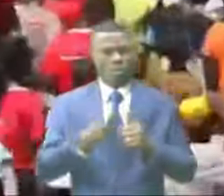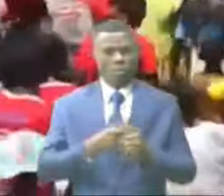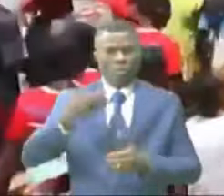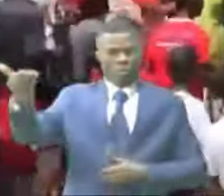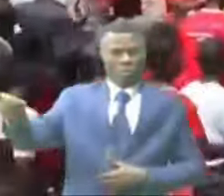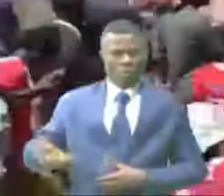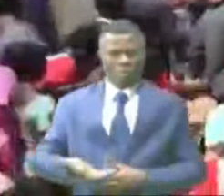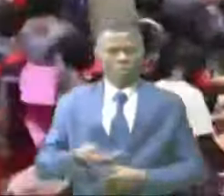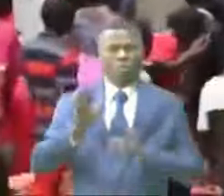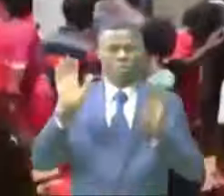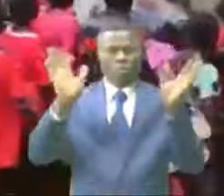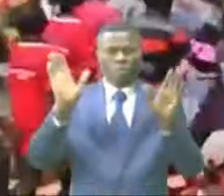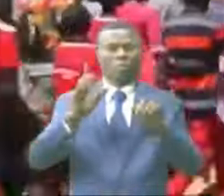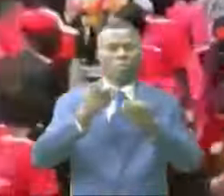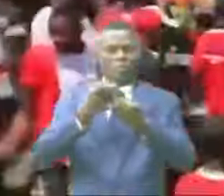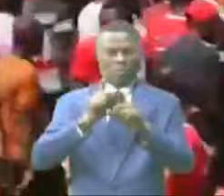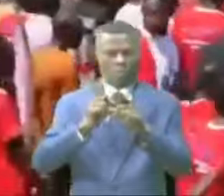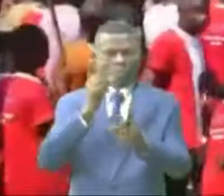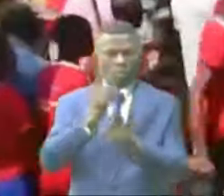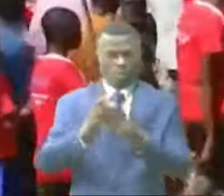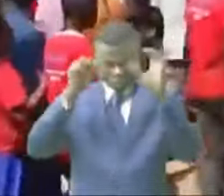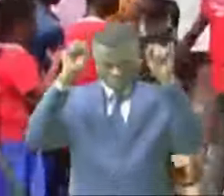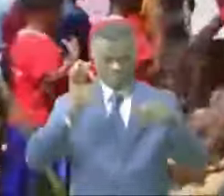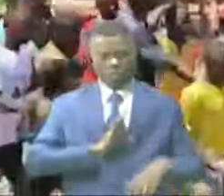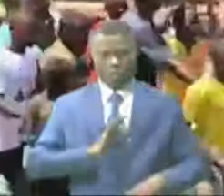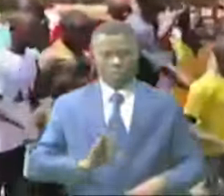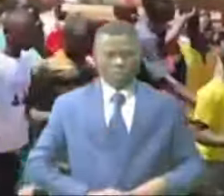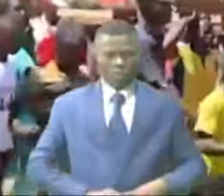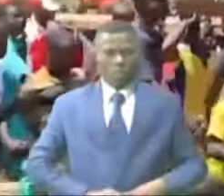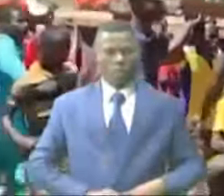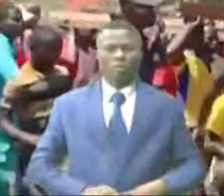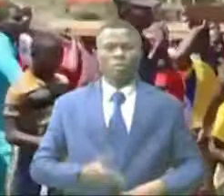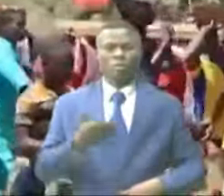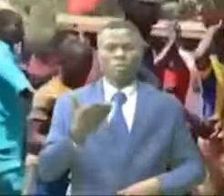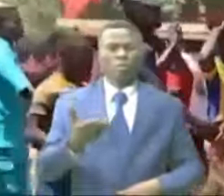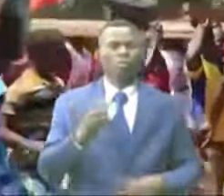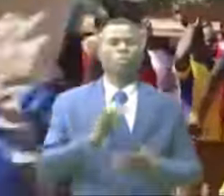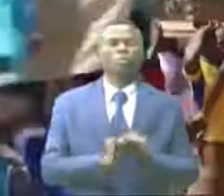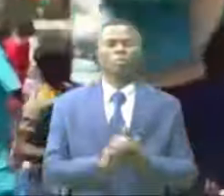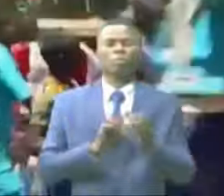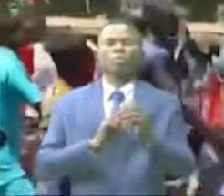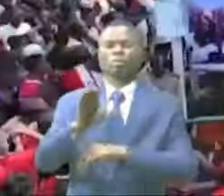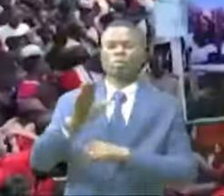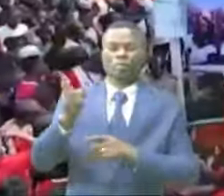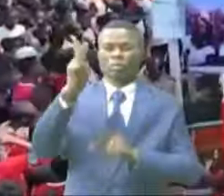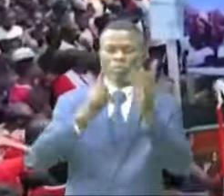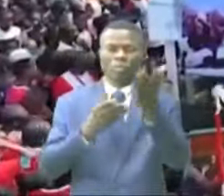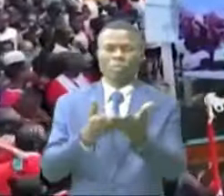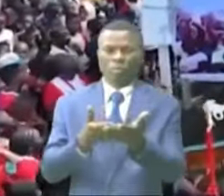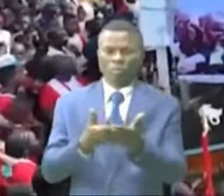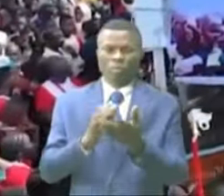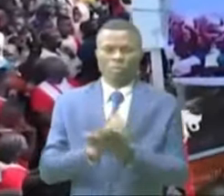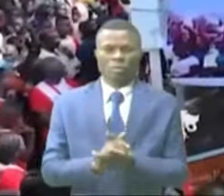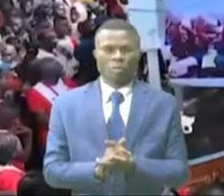les salutations venant fraîchement du chef de l'État, son Excellence Félix Antoine Tshisekedi Tshilombo.